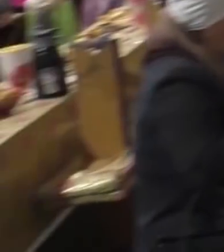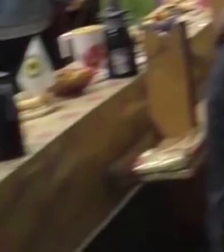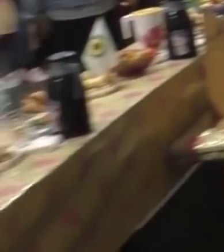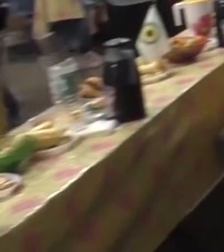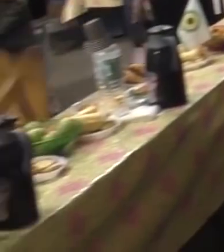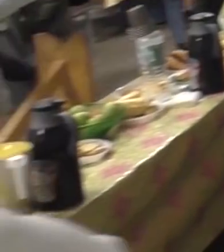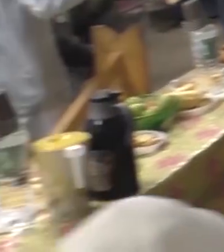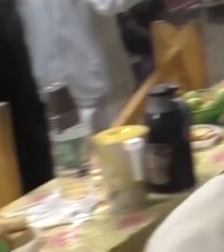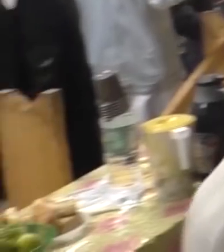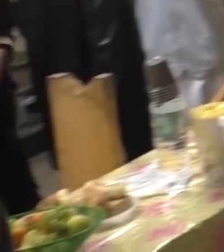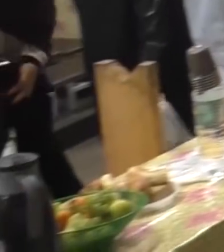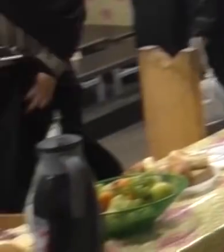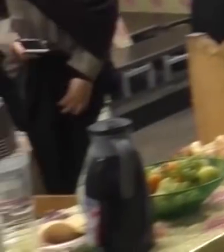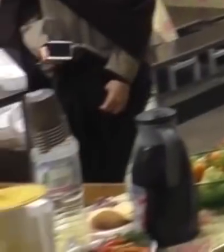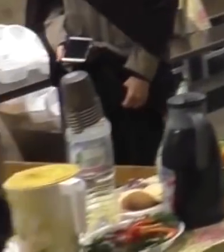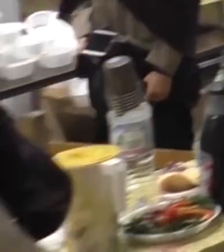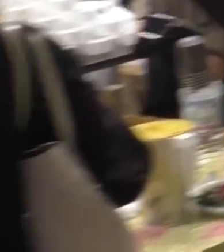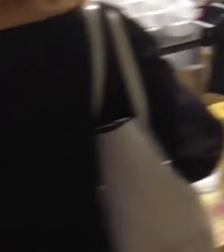دواء